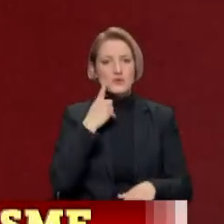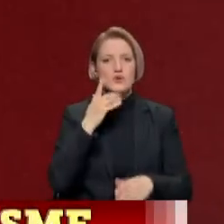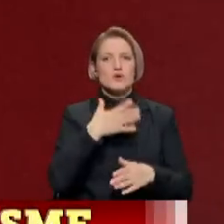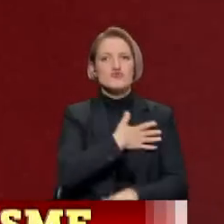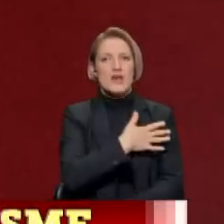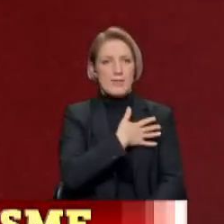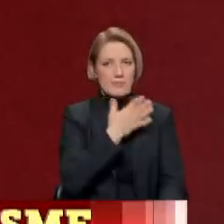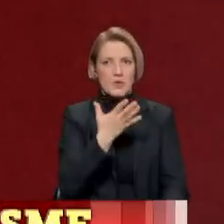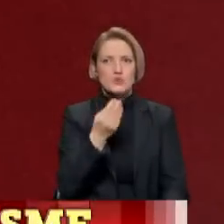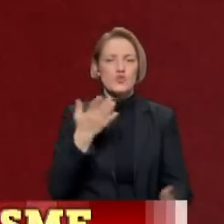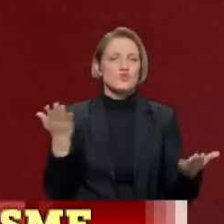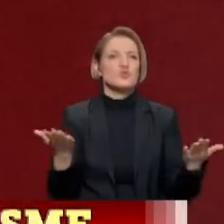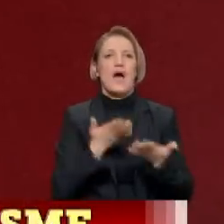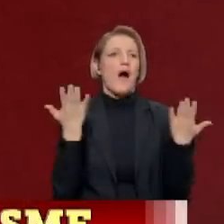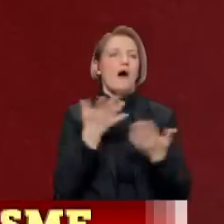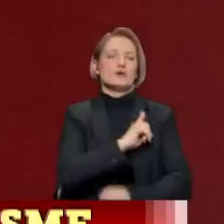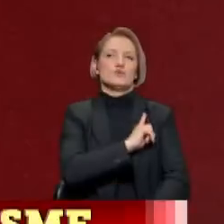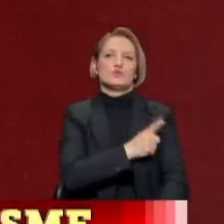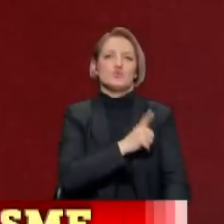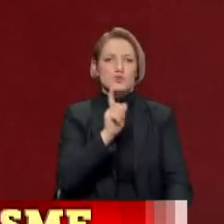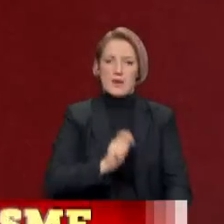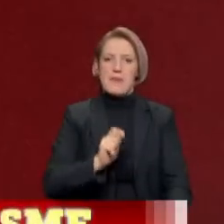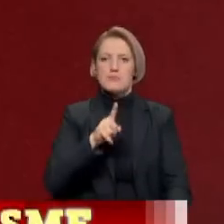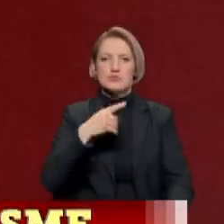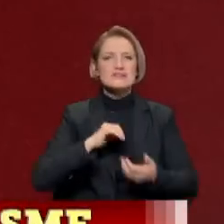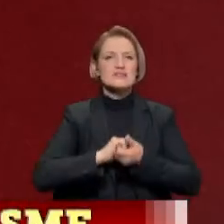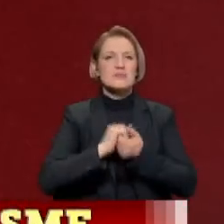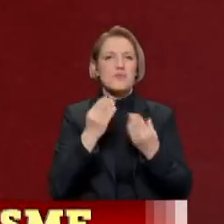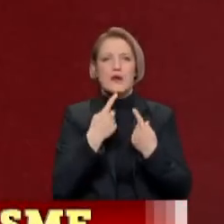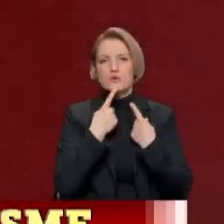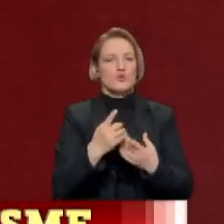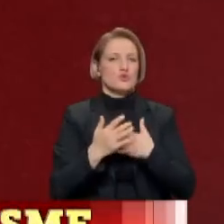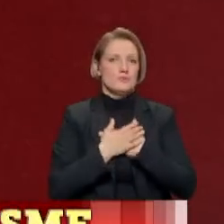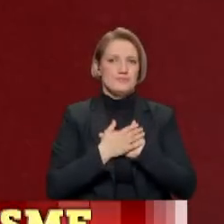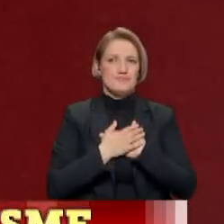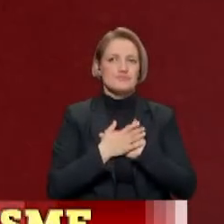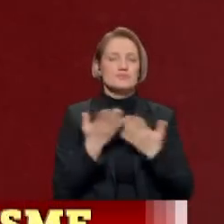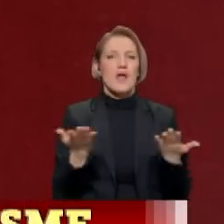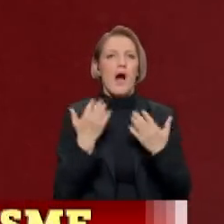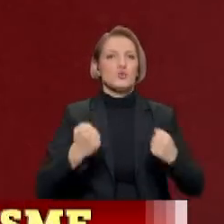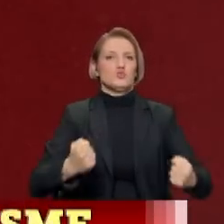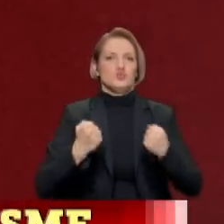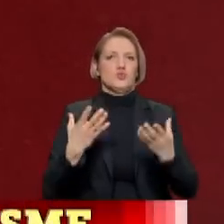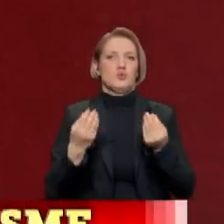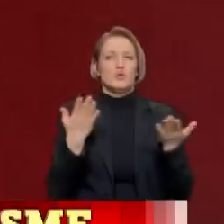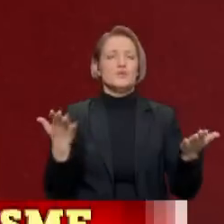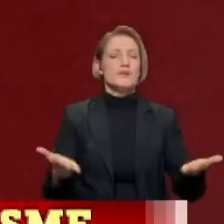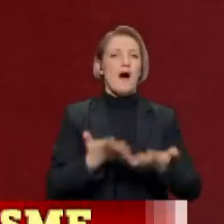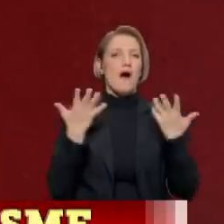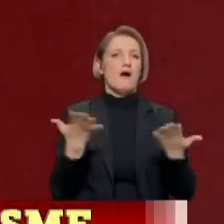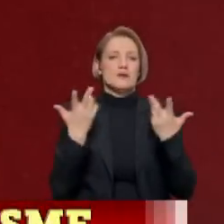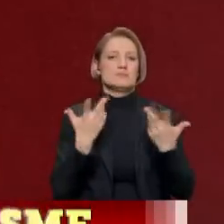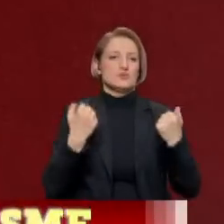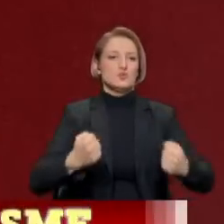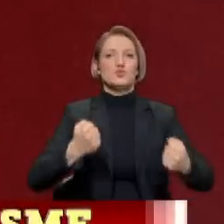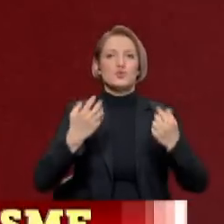Halk Partisi'ni de çok daha güçlendirir. Bunu tüm samimiyetimle söylüyorum, siyaseten değil. Güçlendirir. Daha güçlü